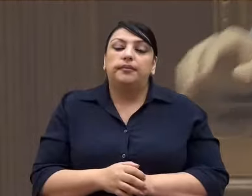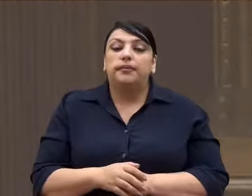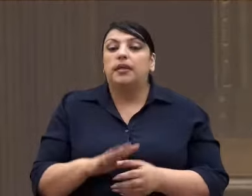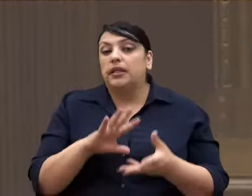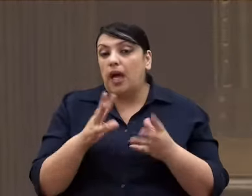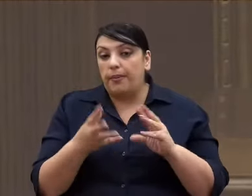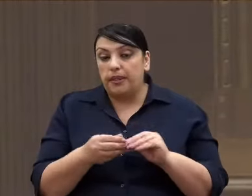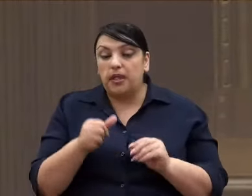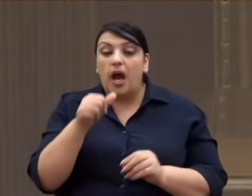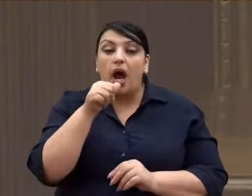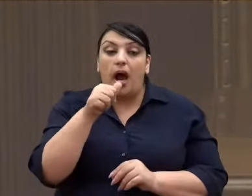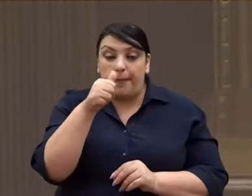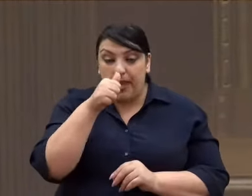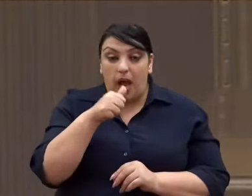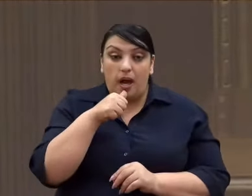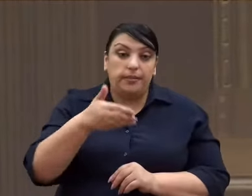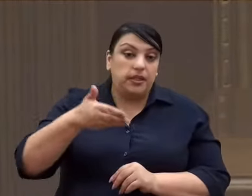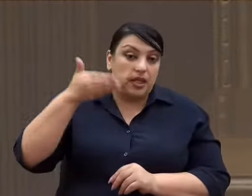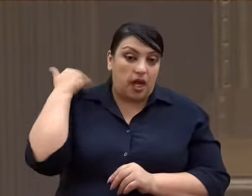Ընդհանրապես անցյալ ամիս